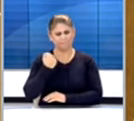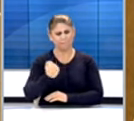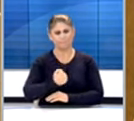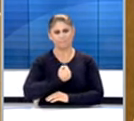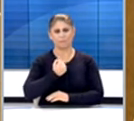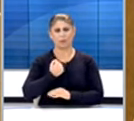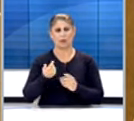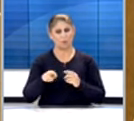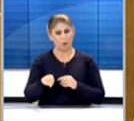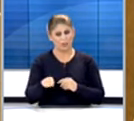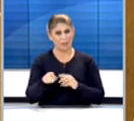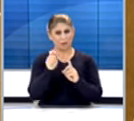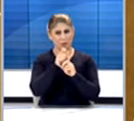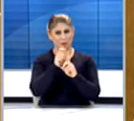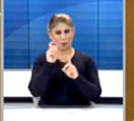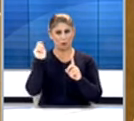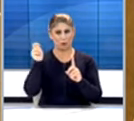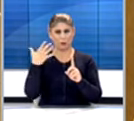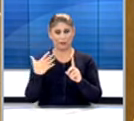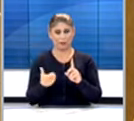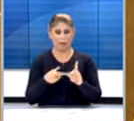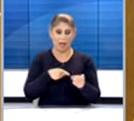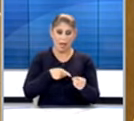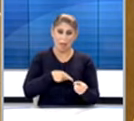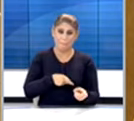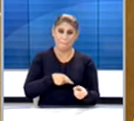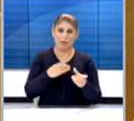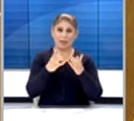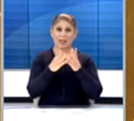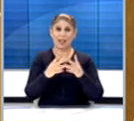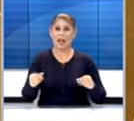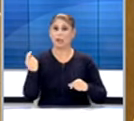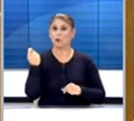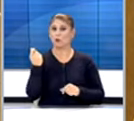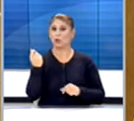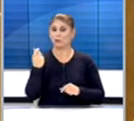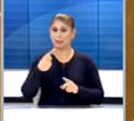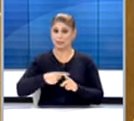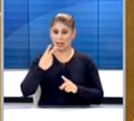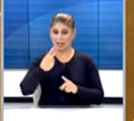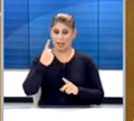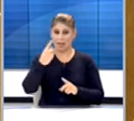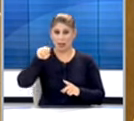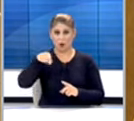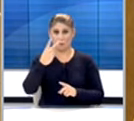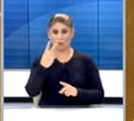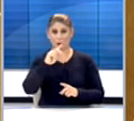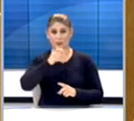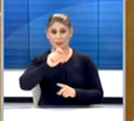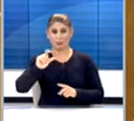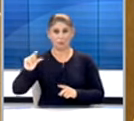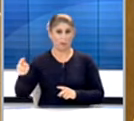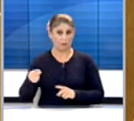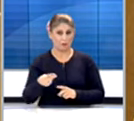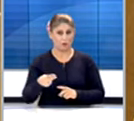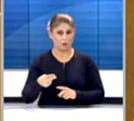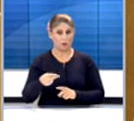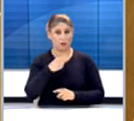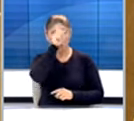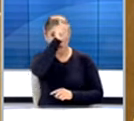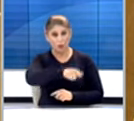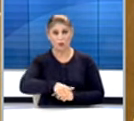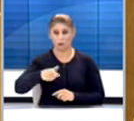αφορά την ψηφιακή πολιτική και ήταν η απειλή του να χαθούν χρήματα για την Ελλάδα, 1,2 δισεκατομμύρια ευρώ, τον καιρό που ο ίδιος ο